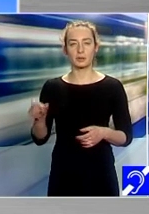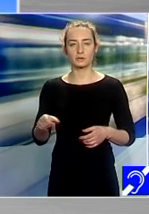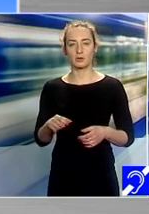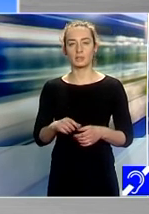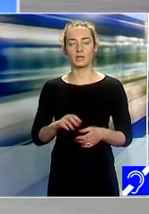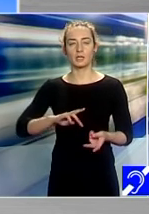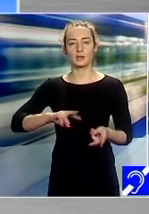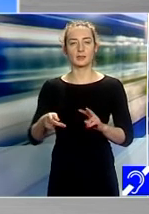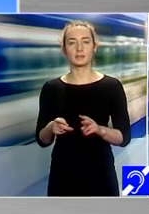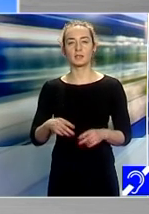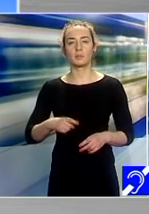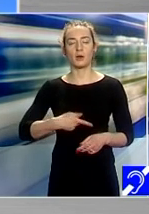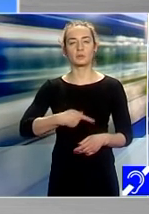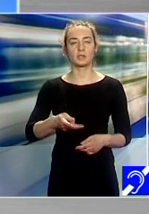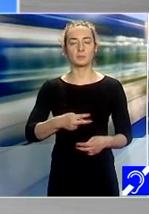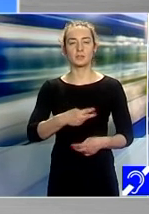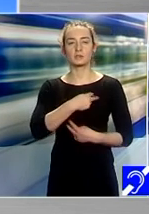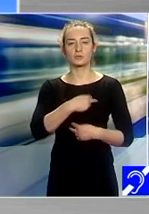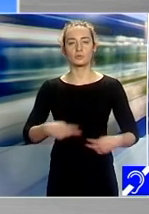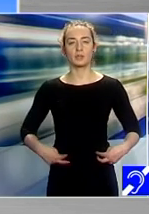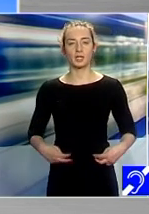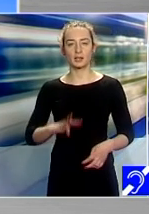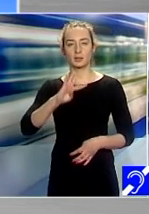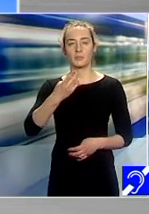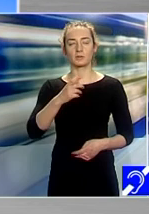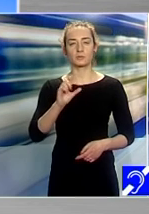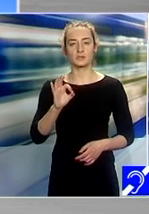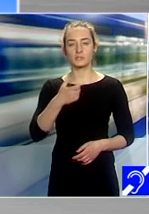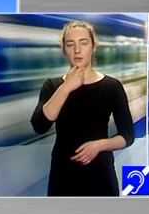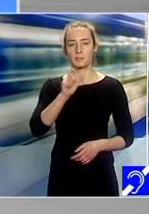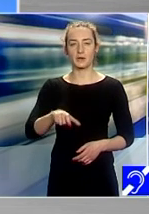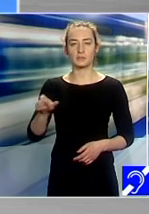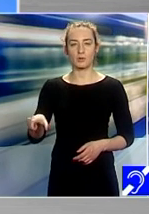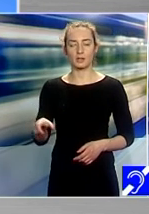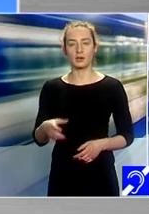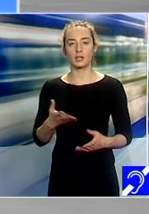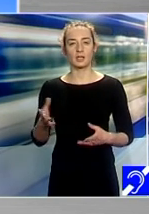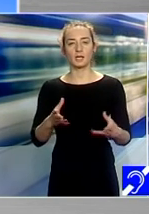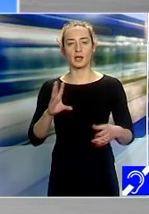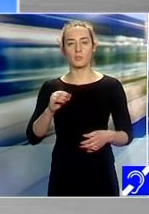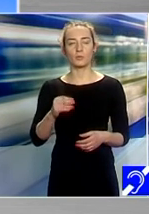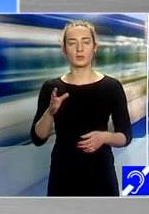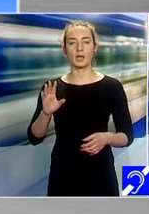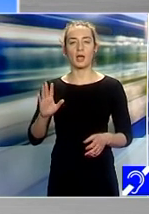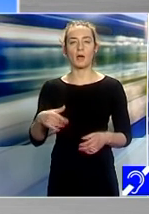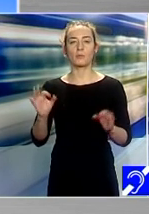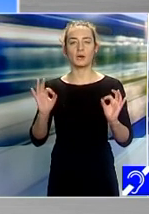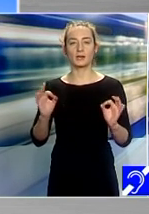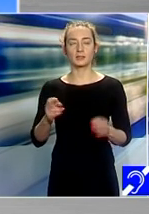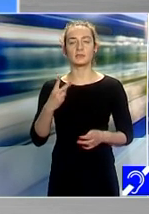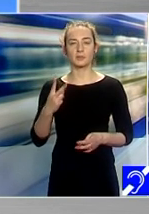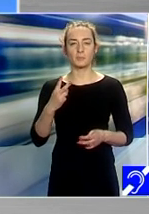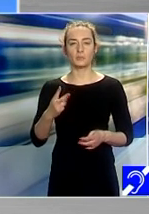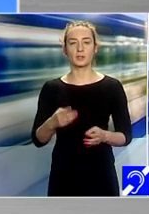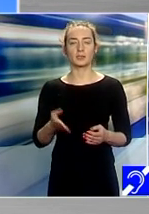au trimis în judecată 40 de persoane, din care multe dintre acestea au calități importante